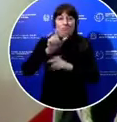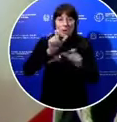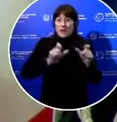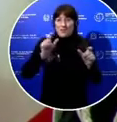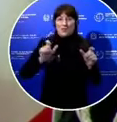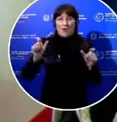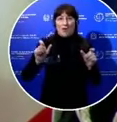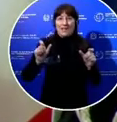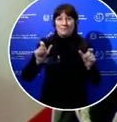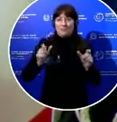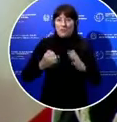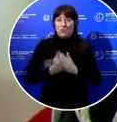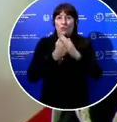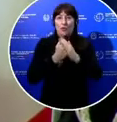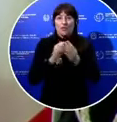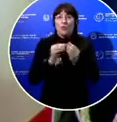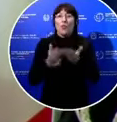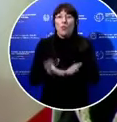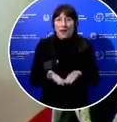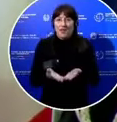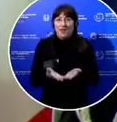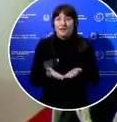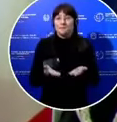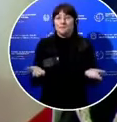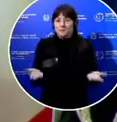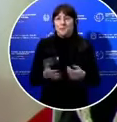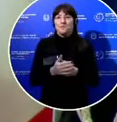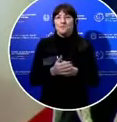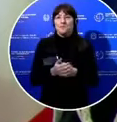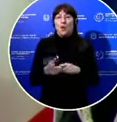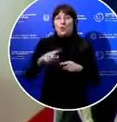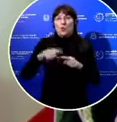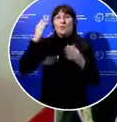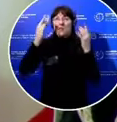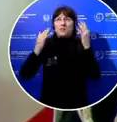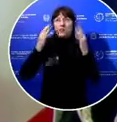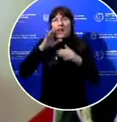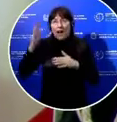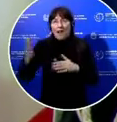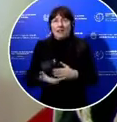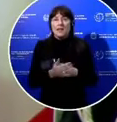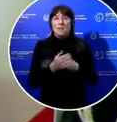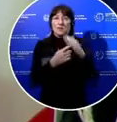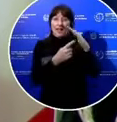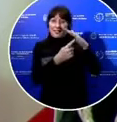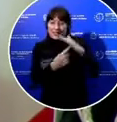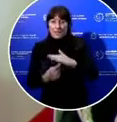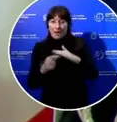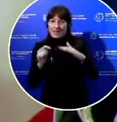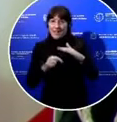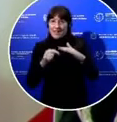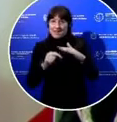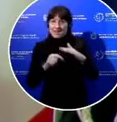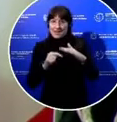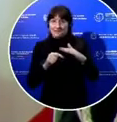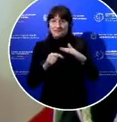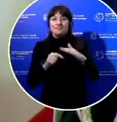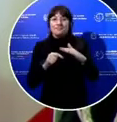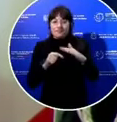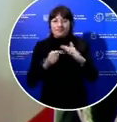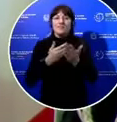gente? E mi domando anche come cambiano le dipendenze rispetto alla narrazione mediatica e ai